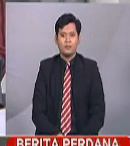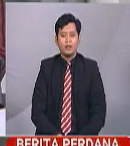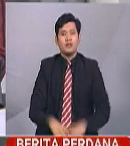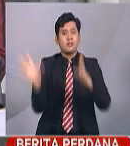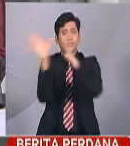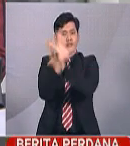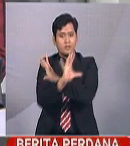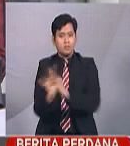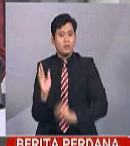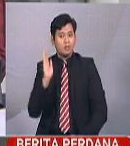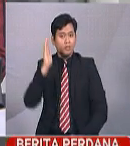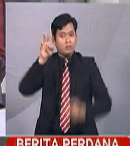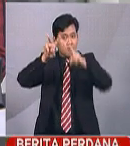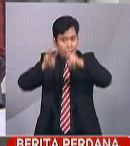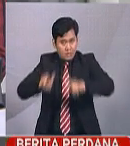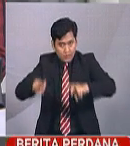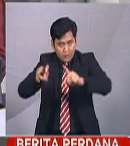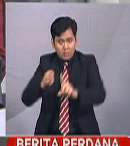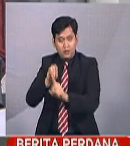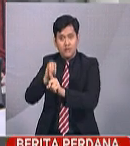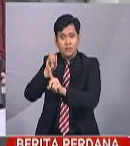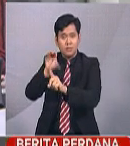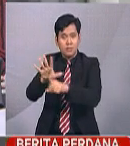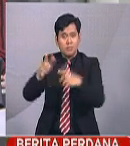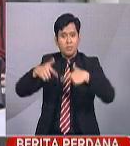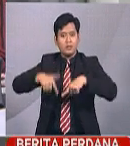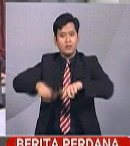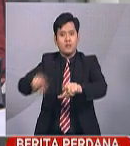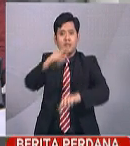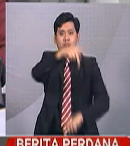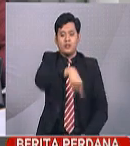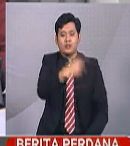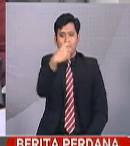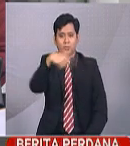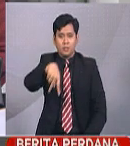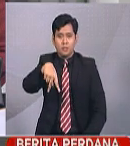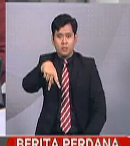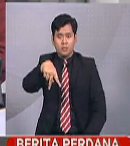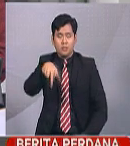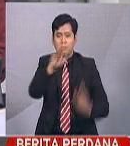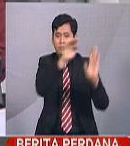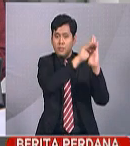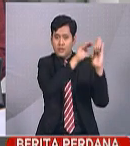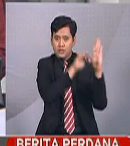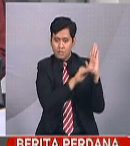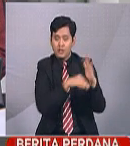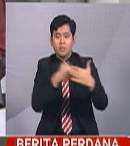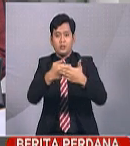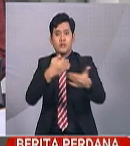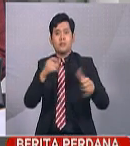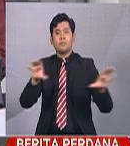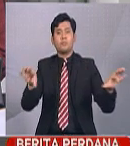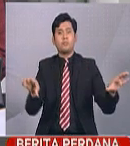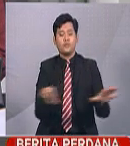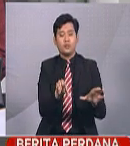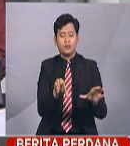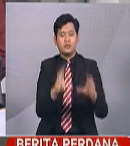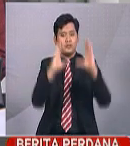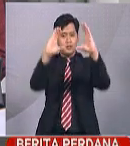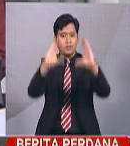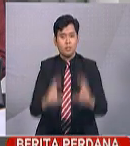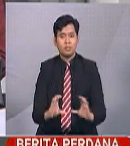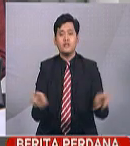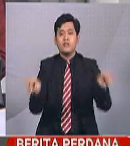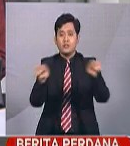Sarawak akan mengkaji impak pelaksanaan perintah kawalan pergerakan PKP bersyarat Sebelum melaksanakan langkah sama